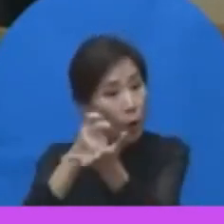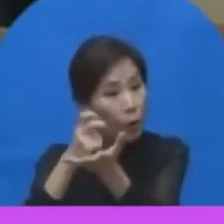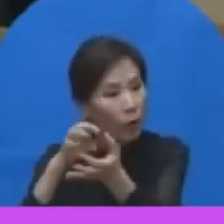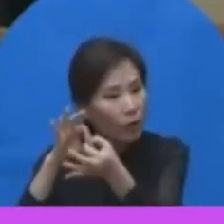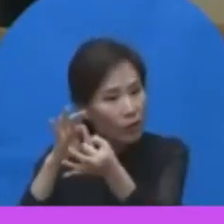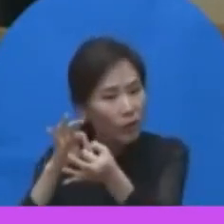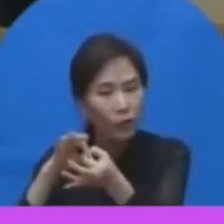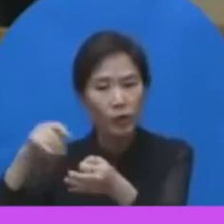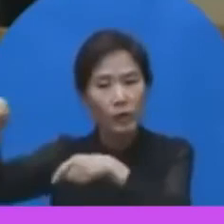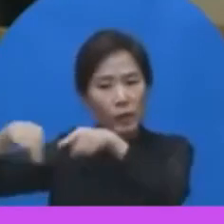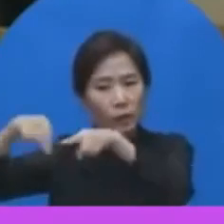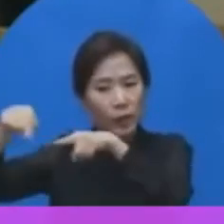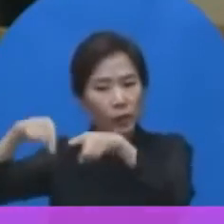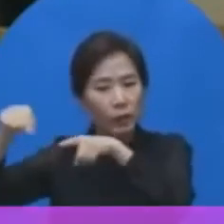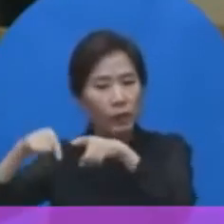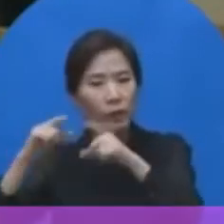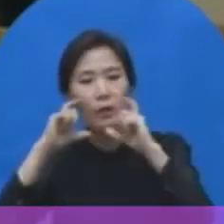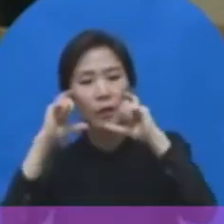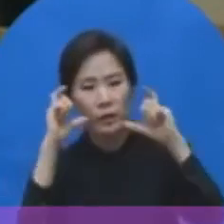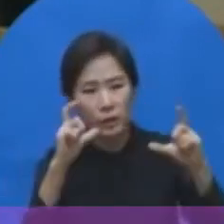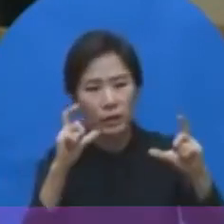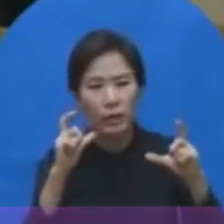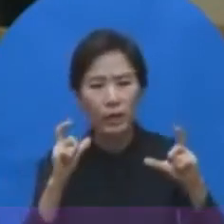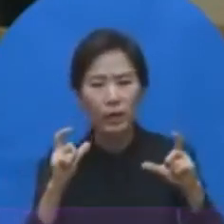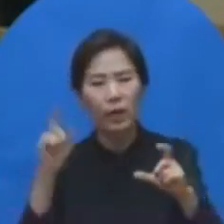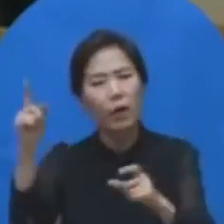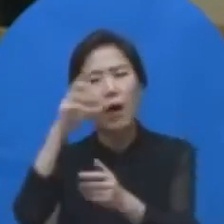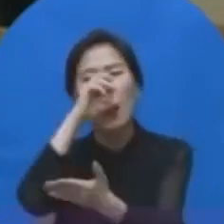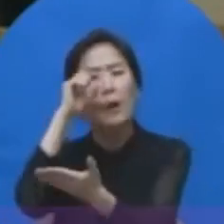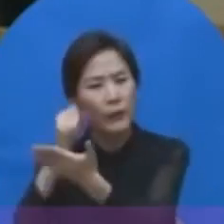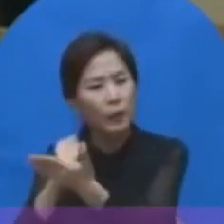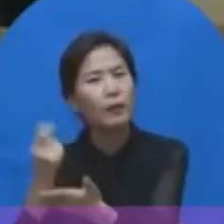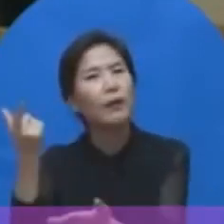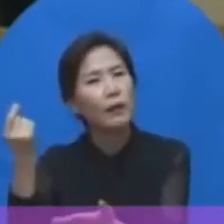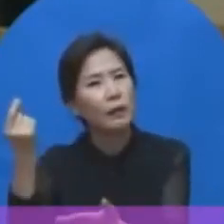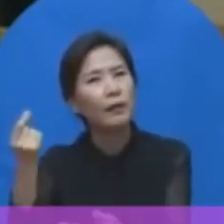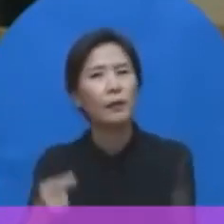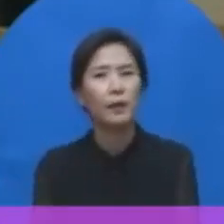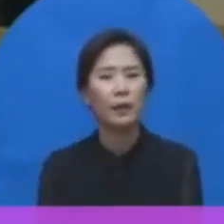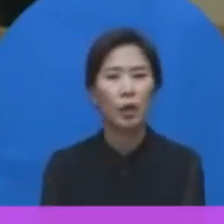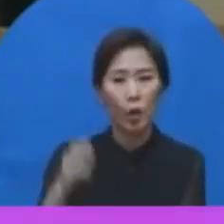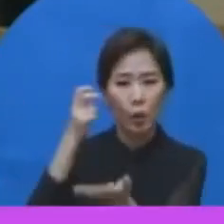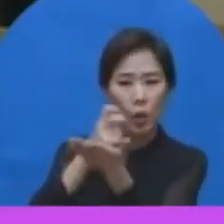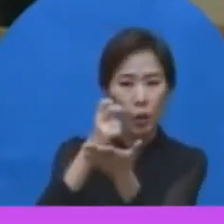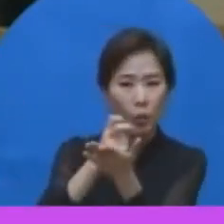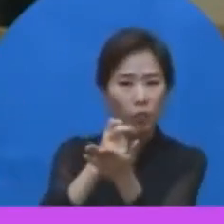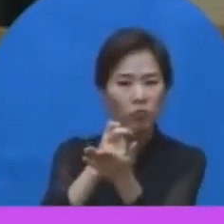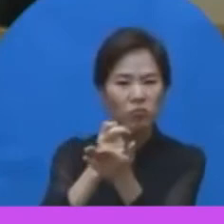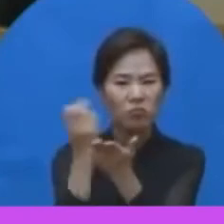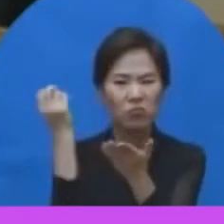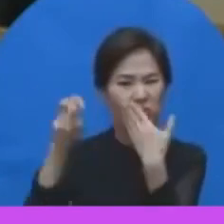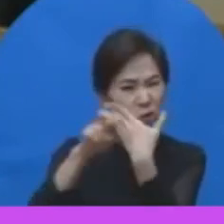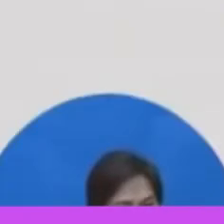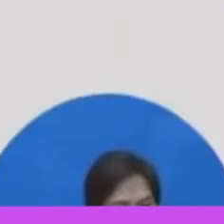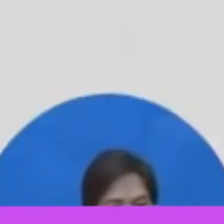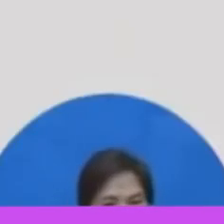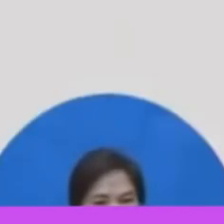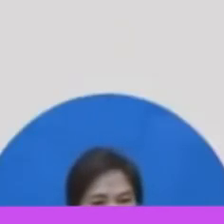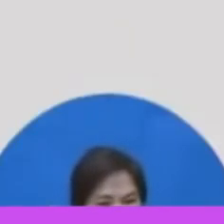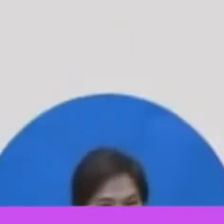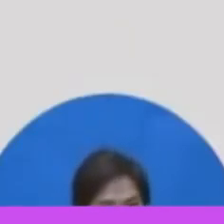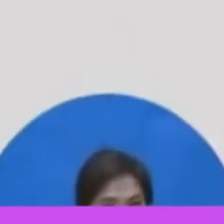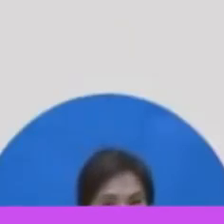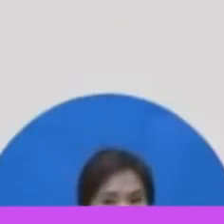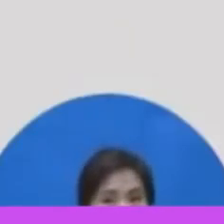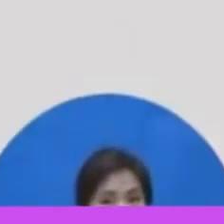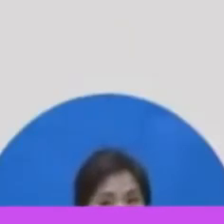이제 집행명령으로 행정관청이 발할 수밖에 없지 않았는가. 그래서 법의 노조의 사실을 통지 내지는 확인하는 또는 집행하는